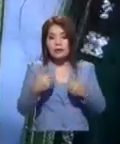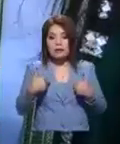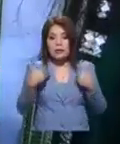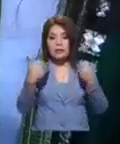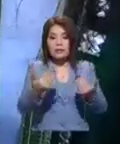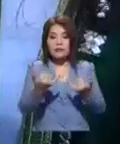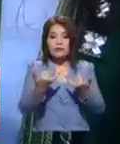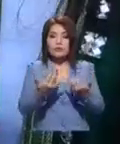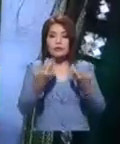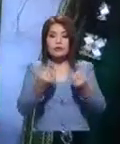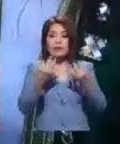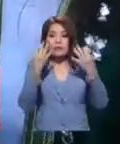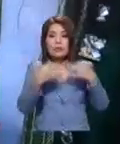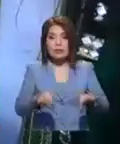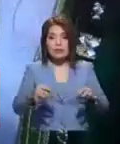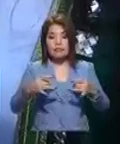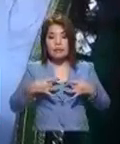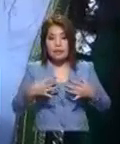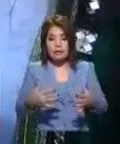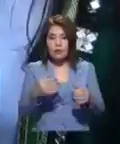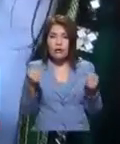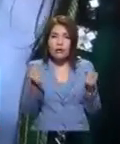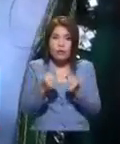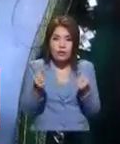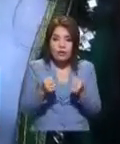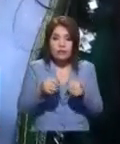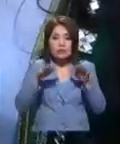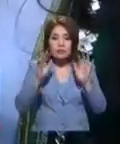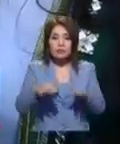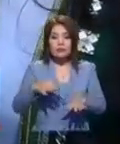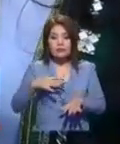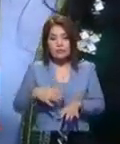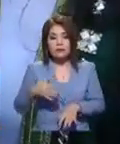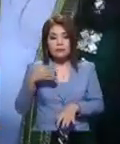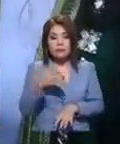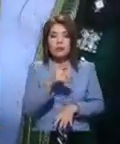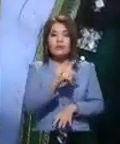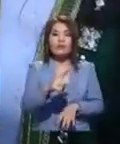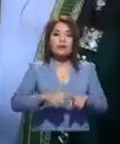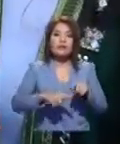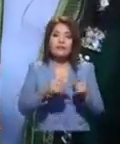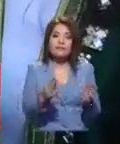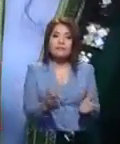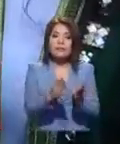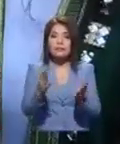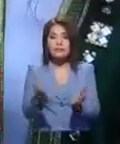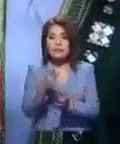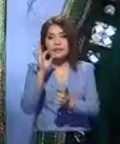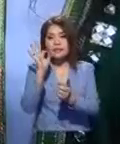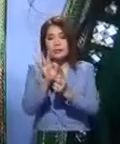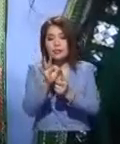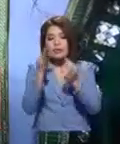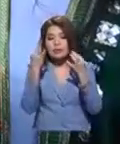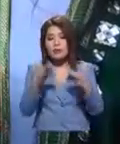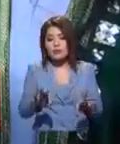бүгін тәуелсіздікке орай күннің суығына қарамастан осылай тұрғындардың көңіл күйін көтеру мақсатында